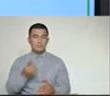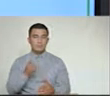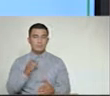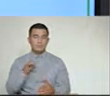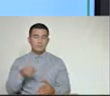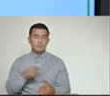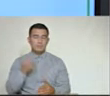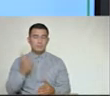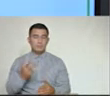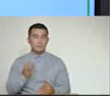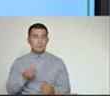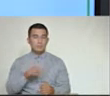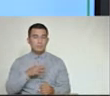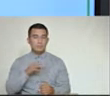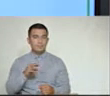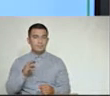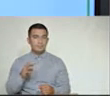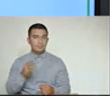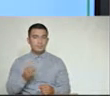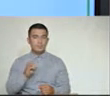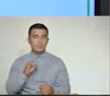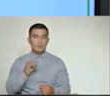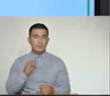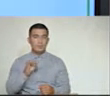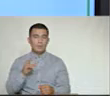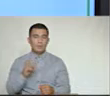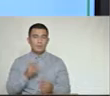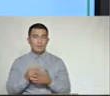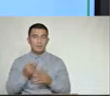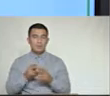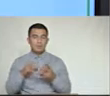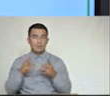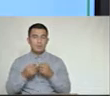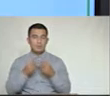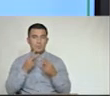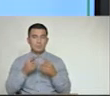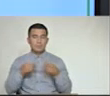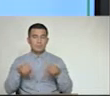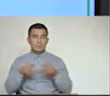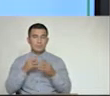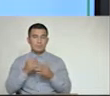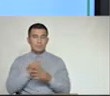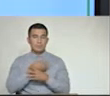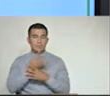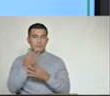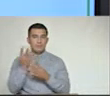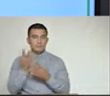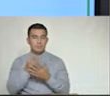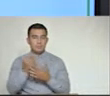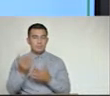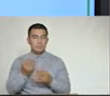0,1-0,3 mm bo'ladi. Tufilkanın umumiy ko'rinishi, kipriklari va